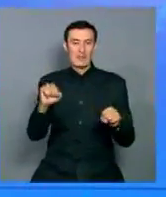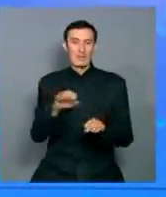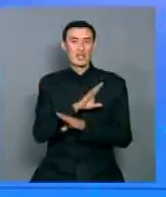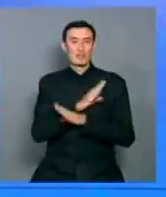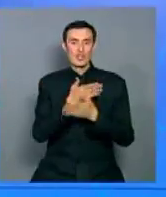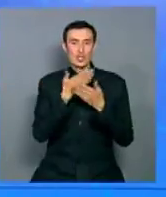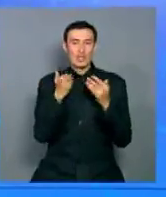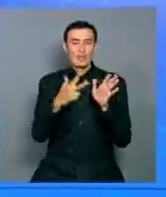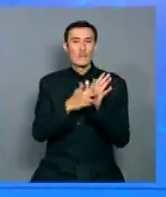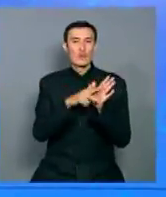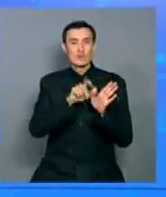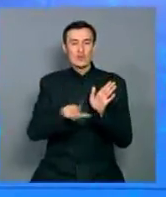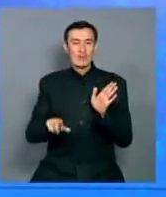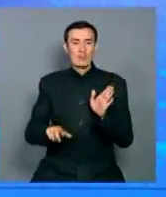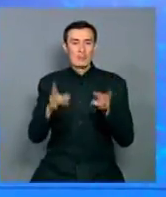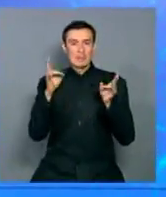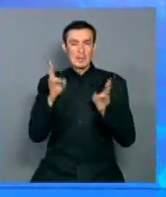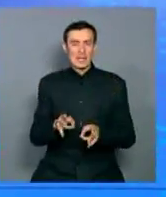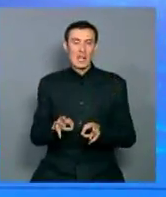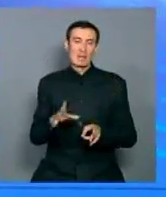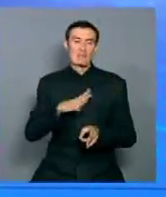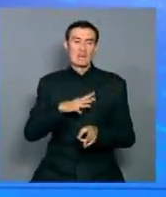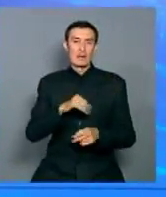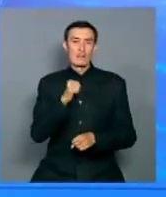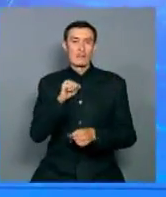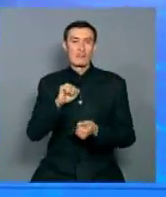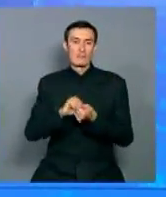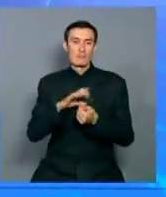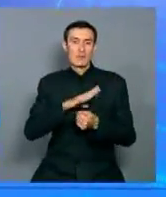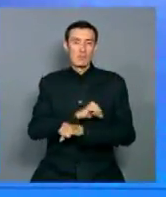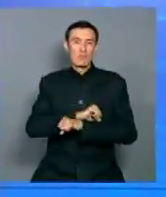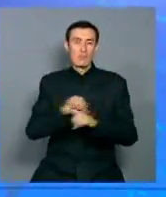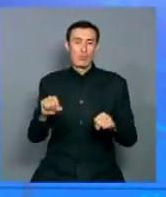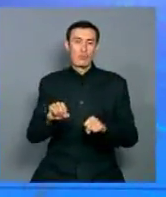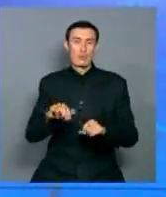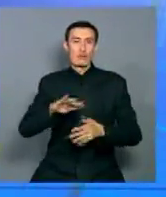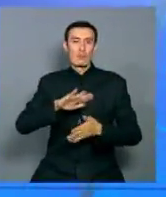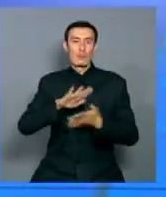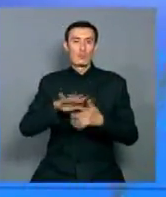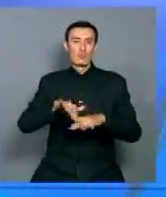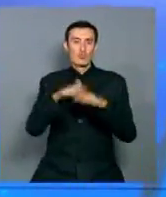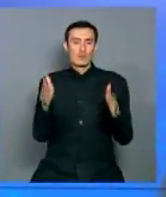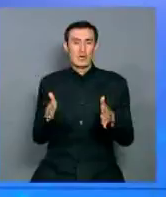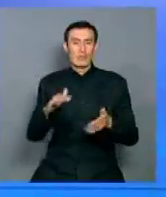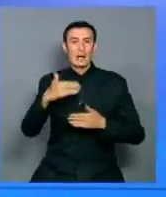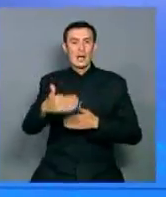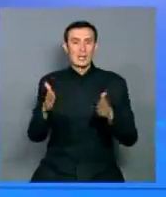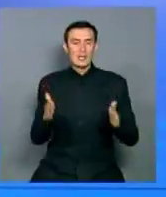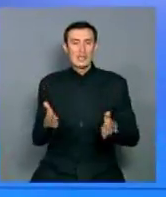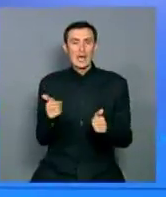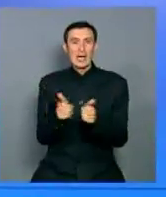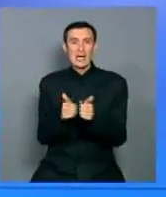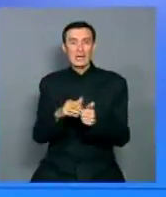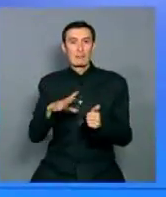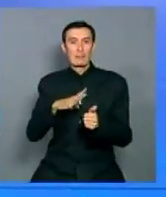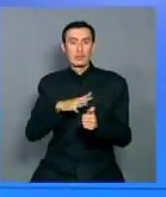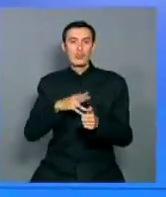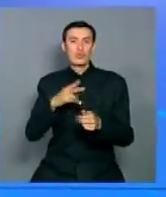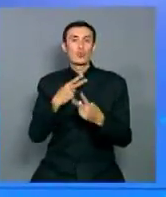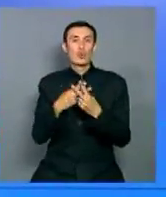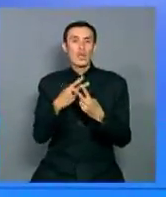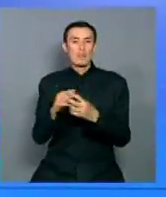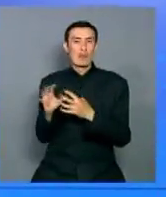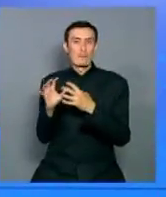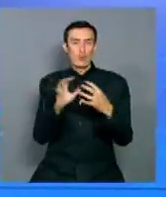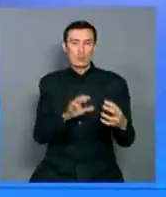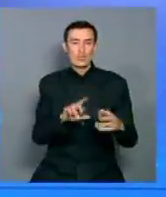пострадали 8 человек. Как сообщают местные СМИ, заложенную в мусорный контейнер бомбу привели в действие, когда мимо проезжал тюремный